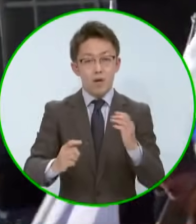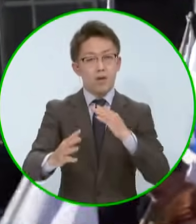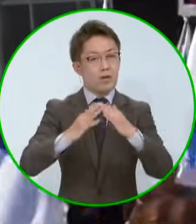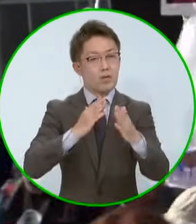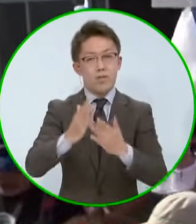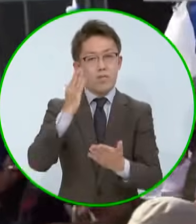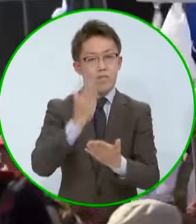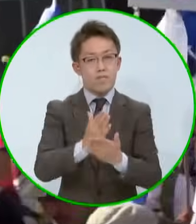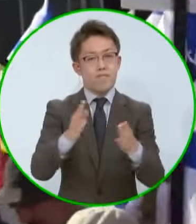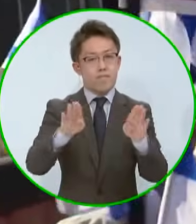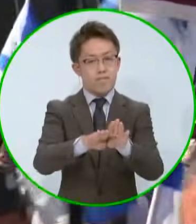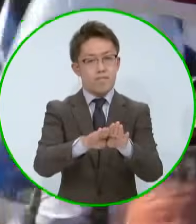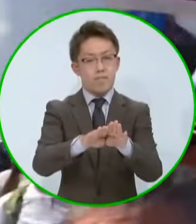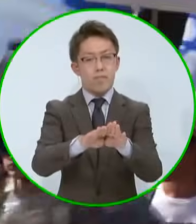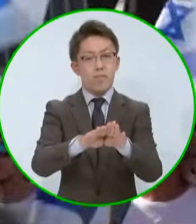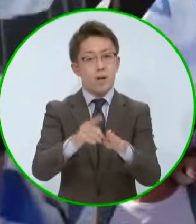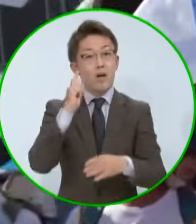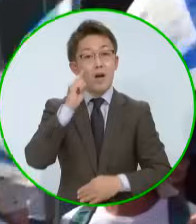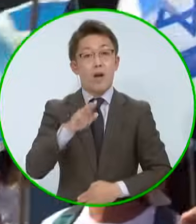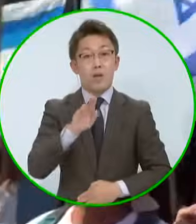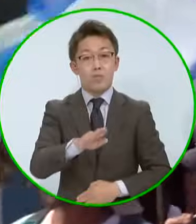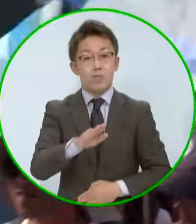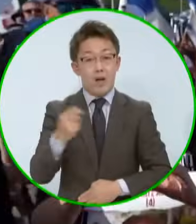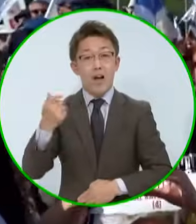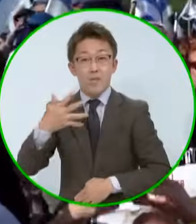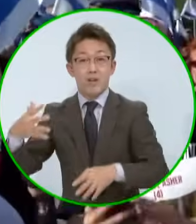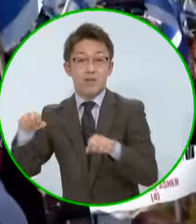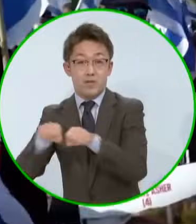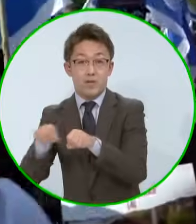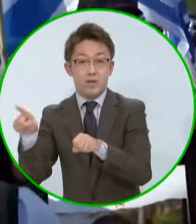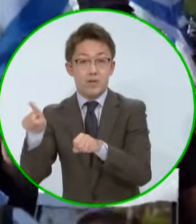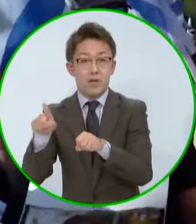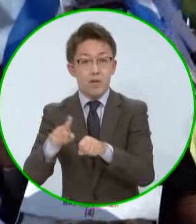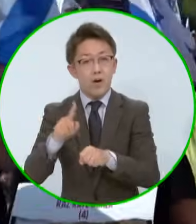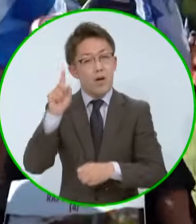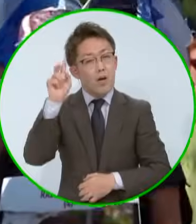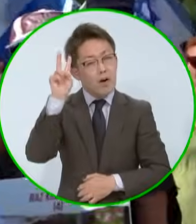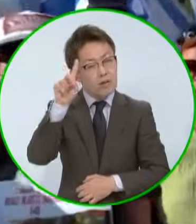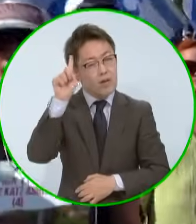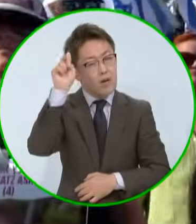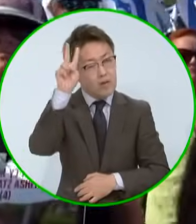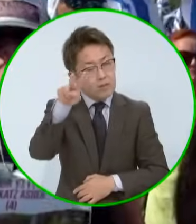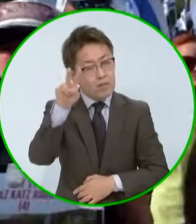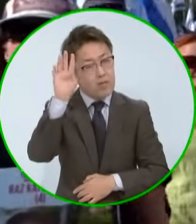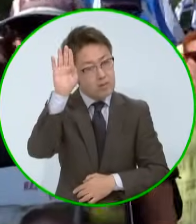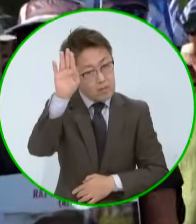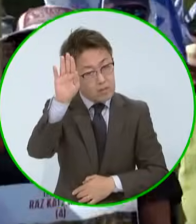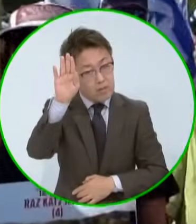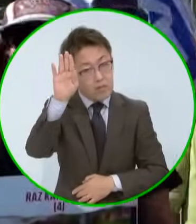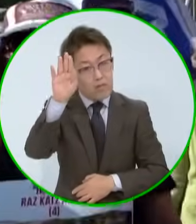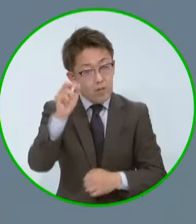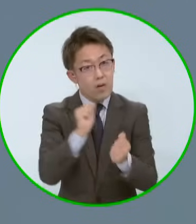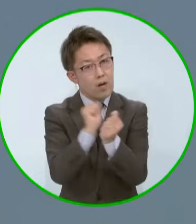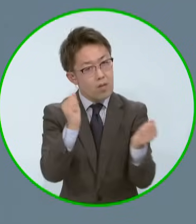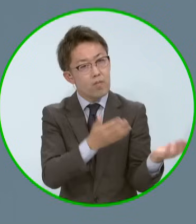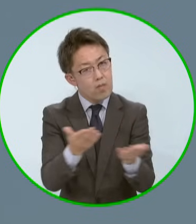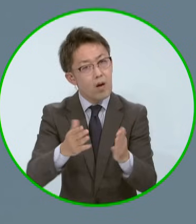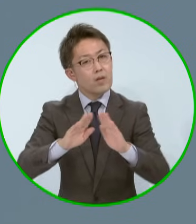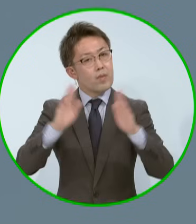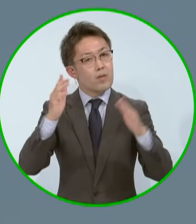求めていますアメリカが仲し早ければ数日以内に解放が始まる可能性があり